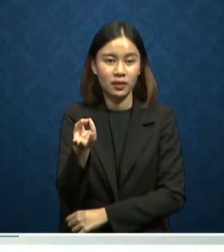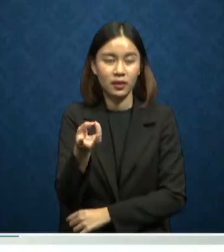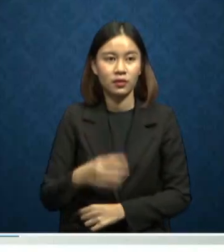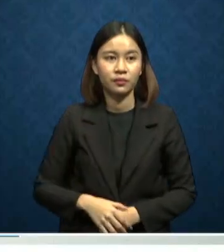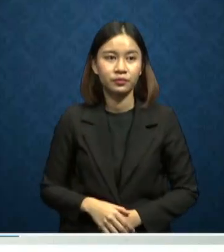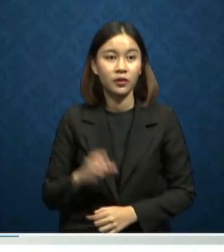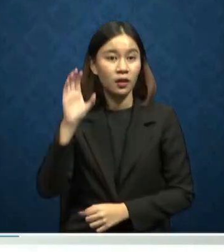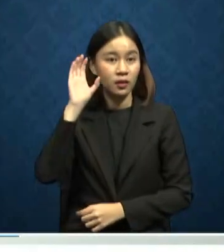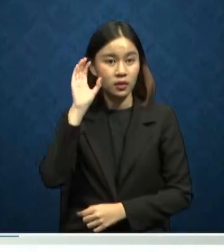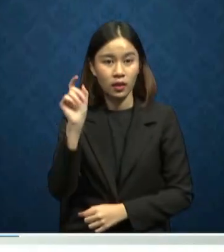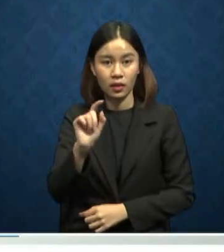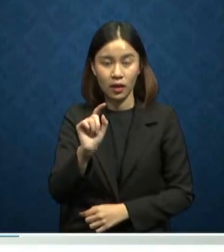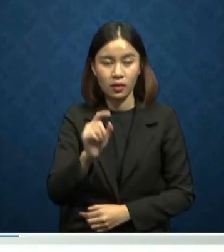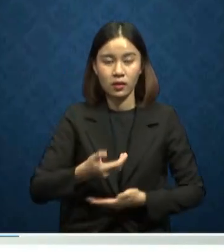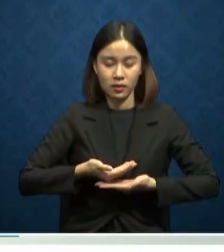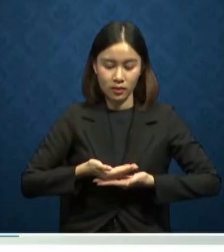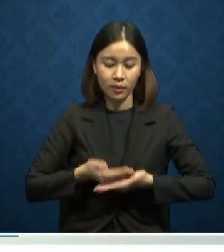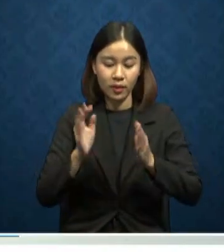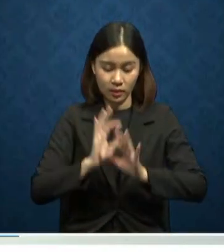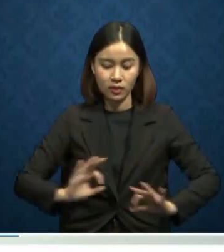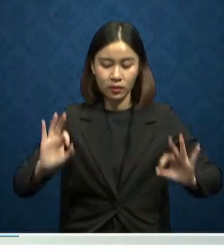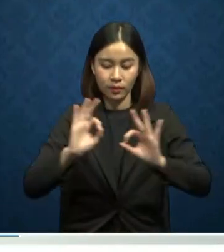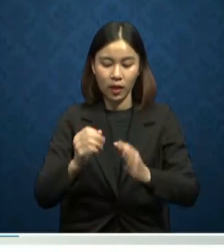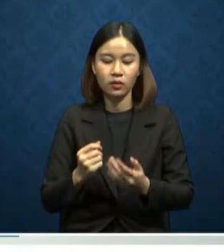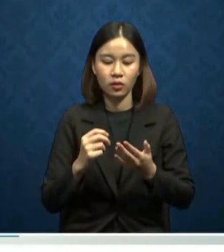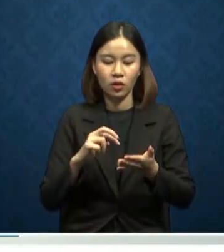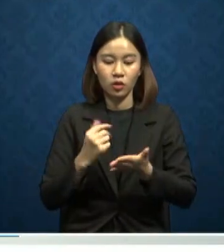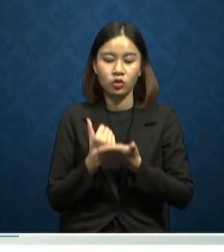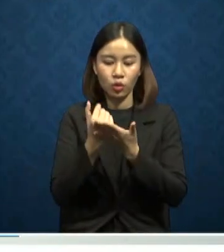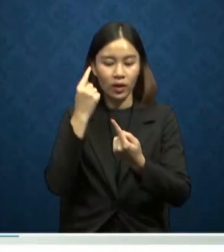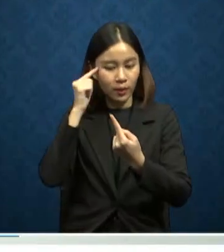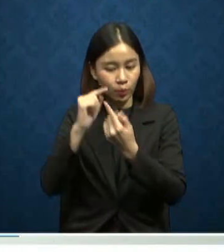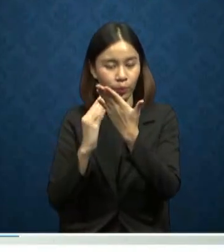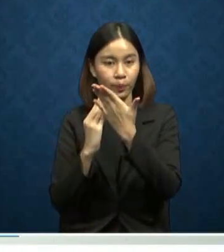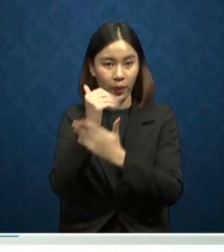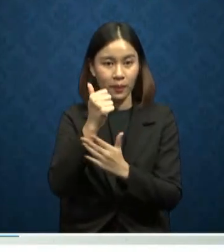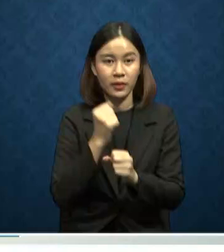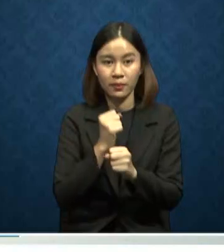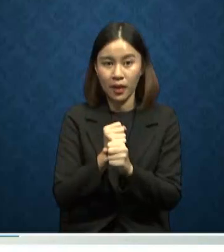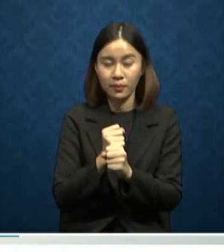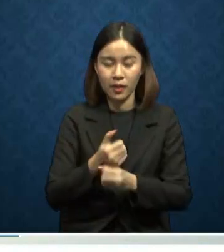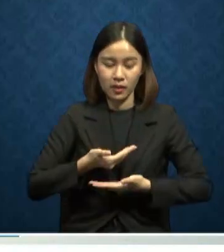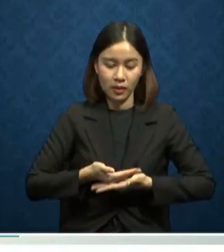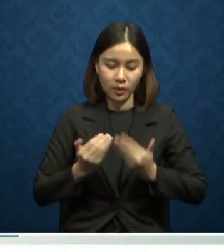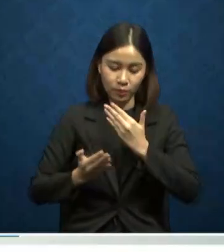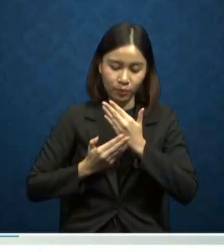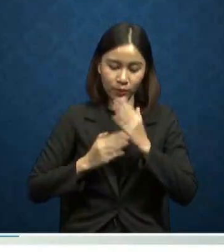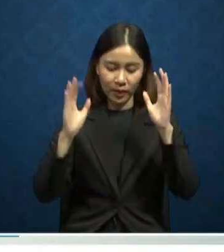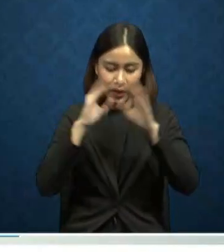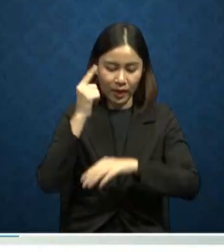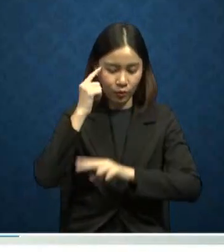านเชื่อว่าสมาธิมีส่วนสำคัญในการประสบความสำเร็จในการทำงานการสร้างสมาธิเหมือนการตระหนัก